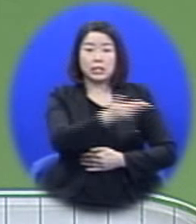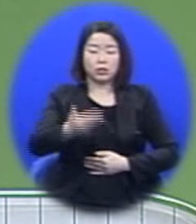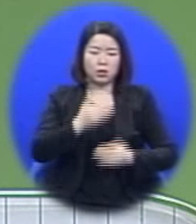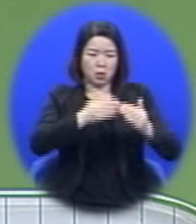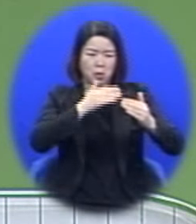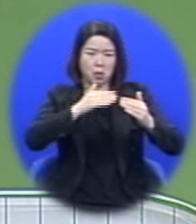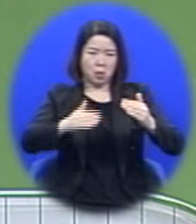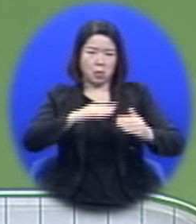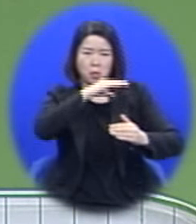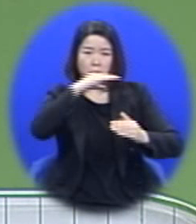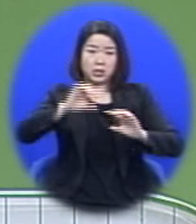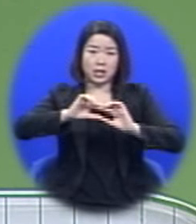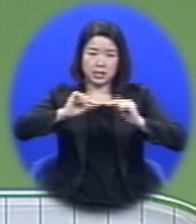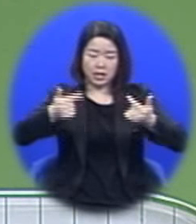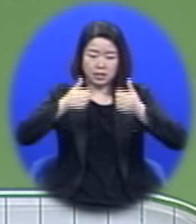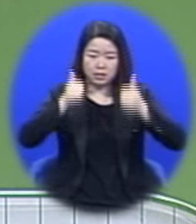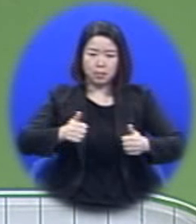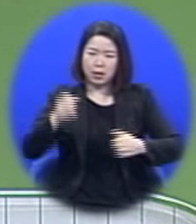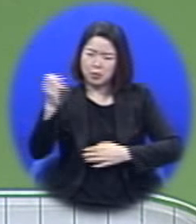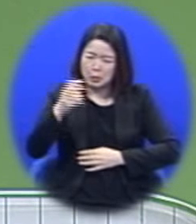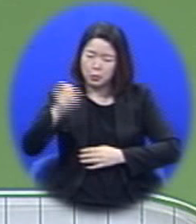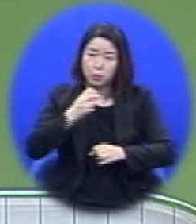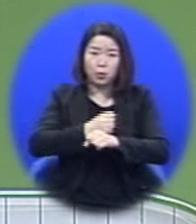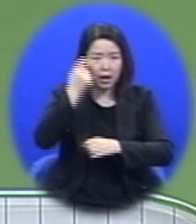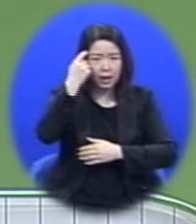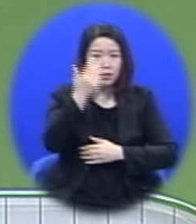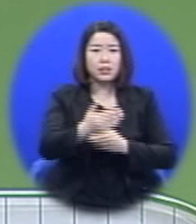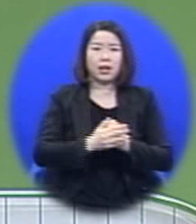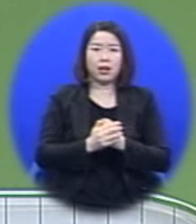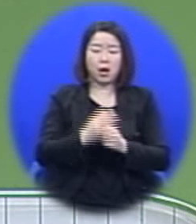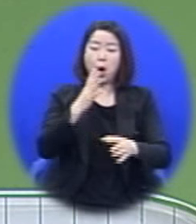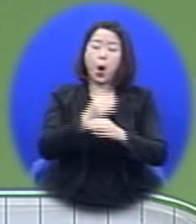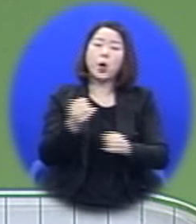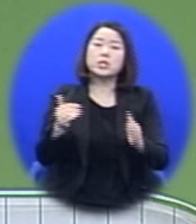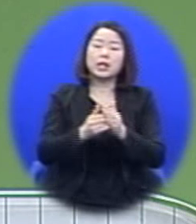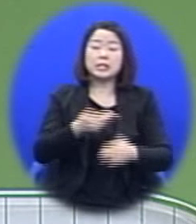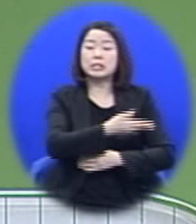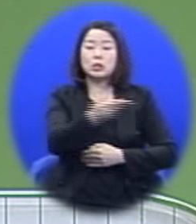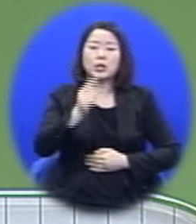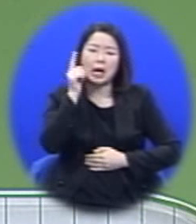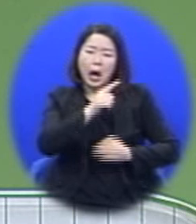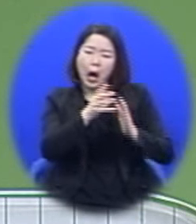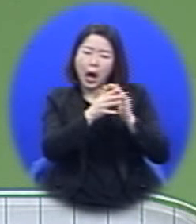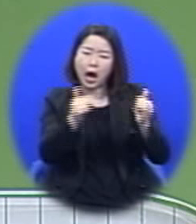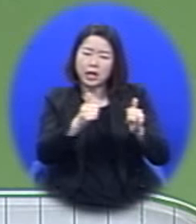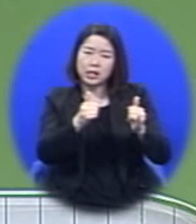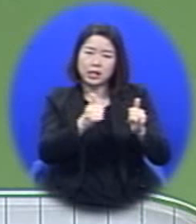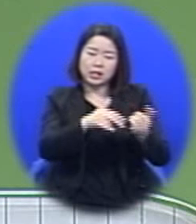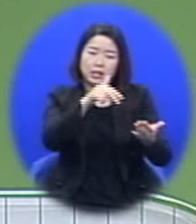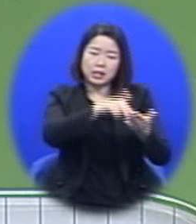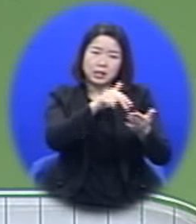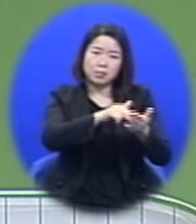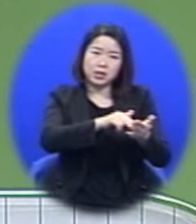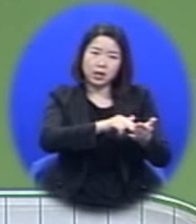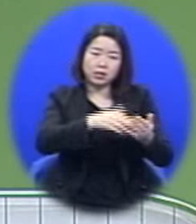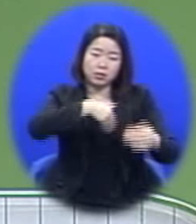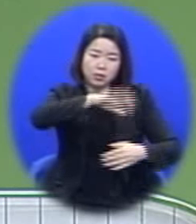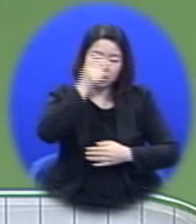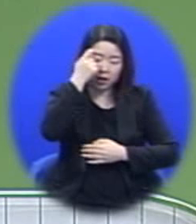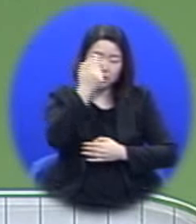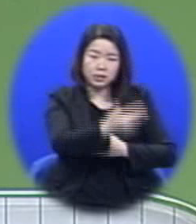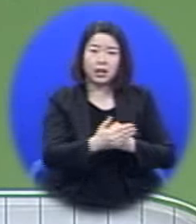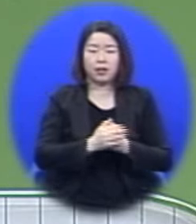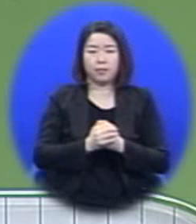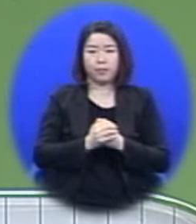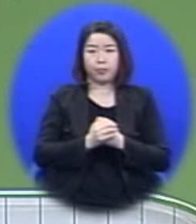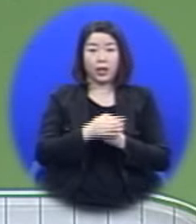재판을 되풀이하려느냐, 언제까지 너희는 악인의 편을 들려느냐. 하나님이 하시는 말씀을